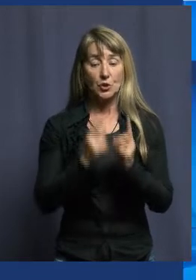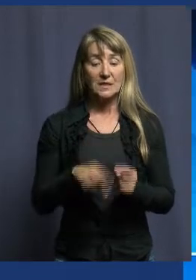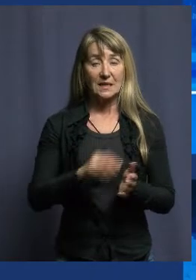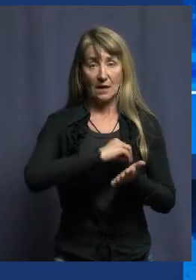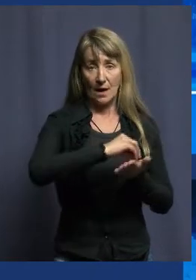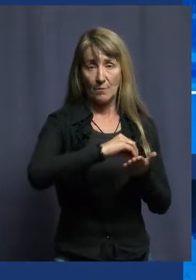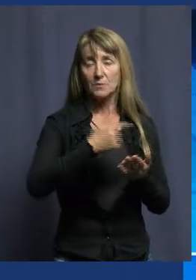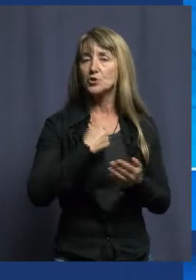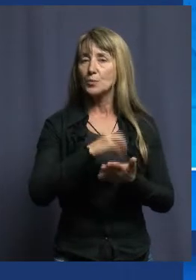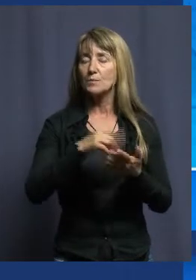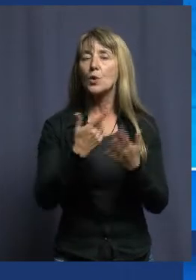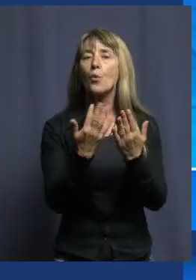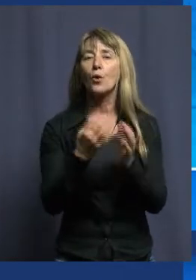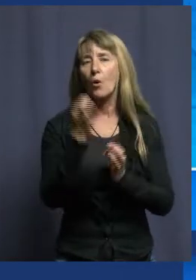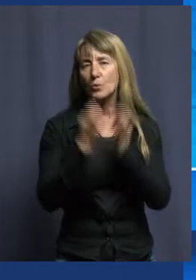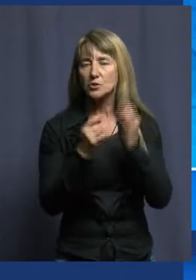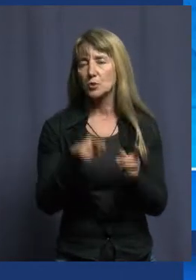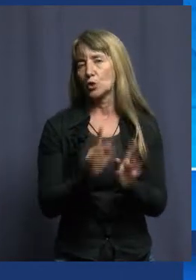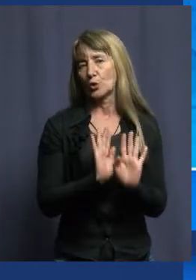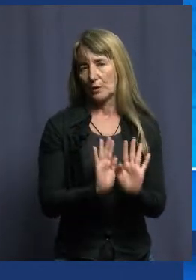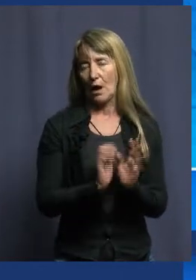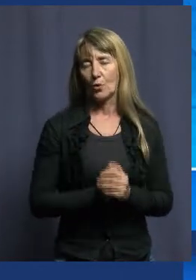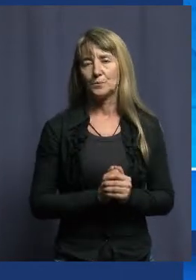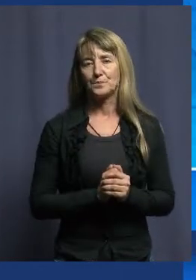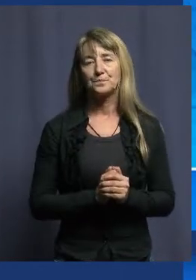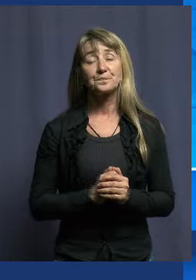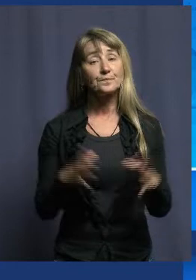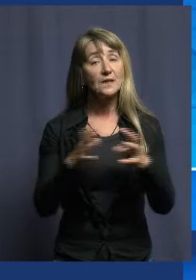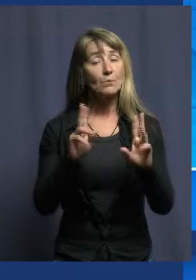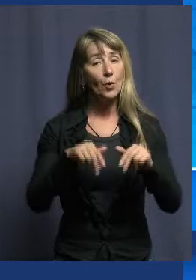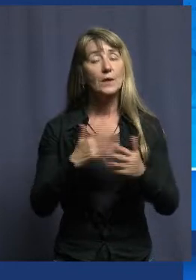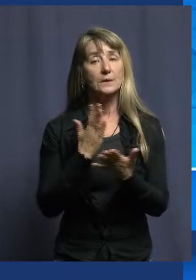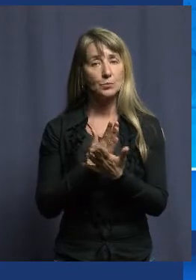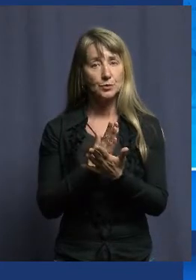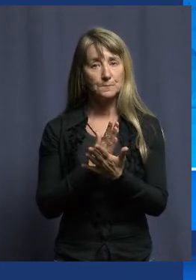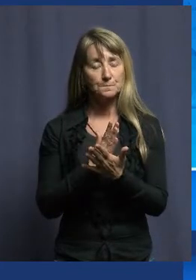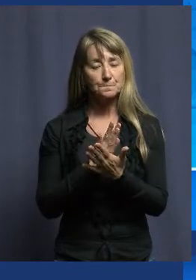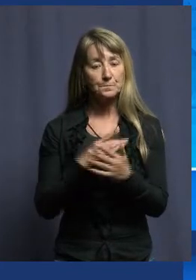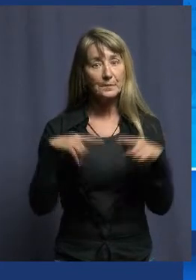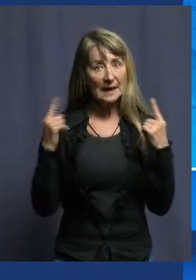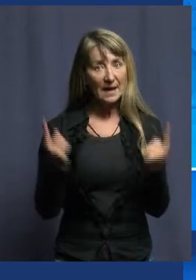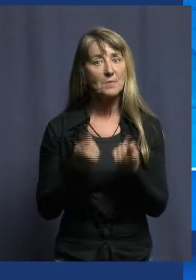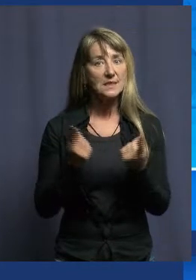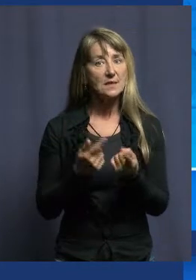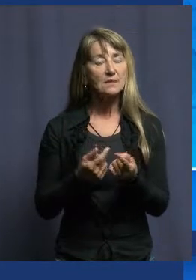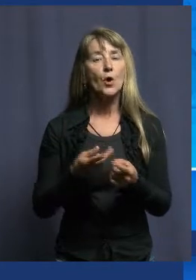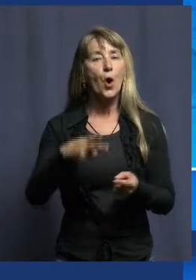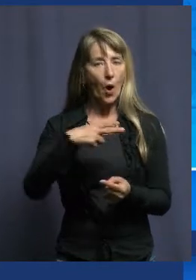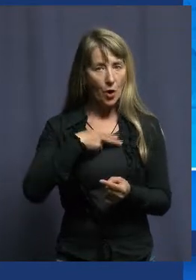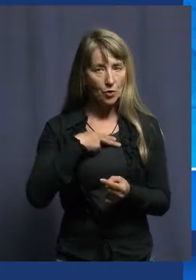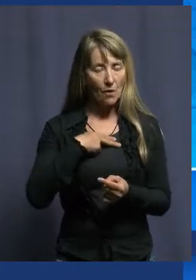napisan ili se mogu napisati ukoliko procenimo da je to tako. Dakle, tim mora da bude reprezentativan, a